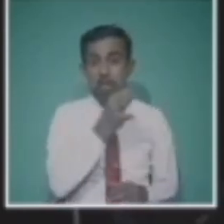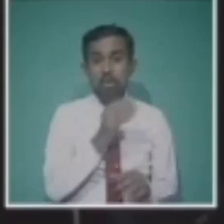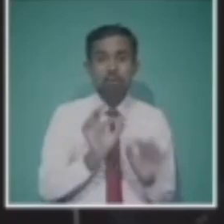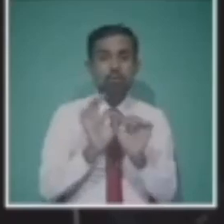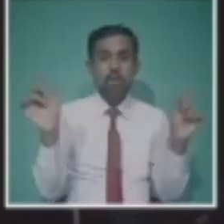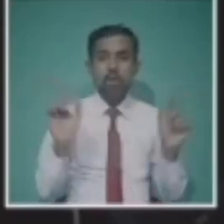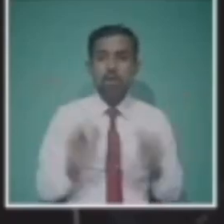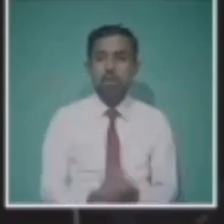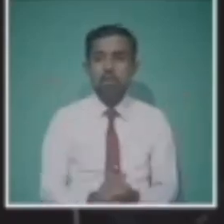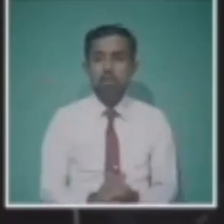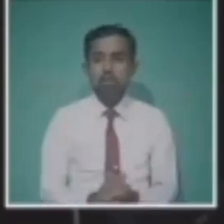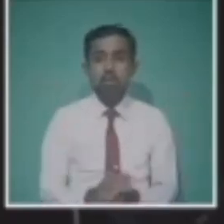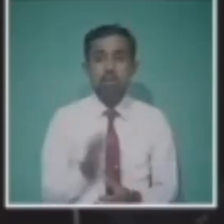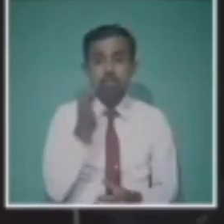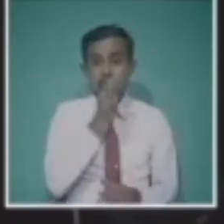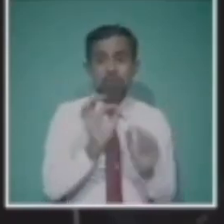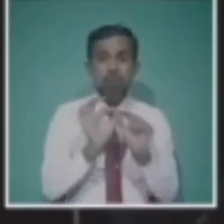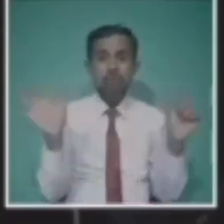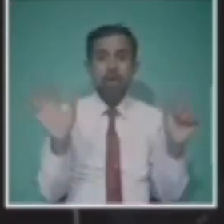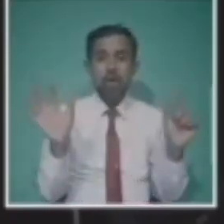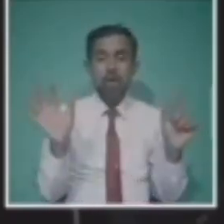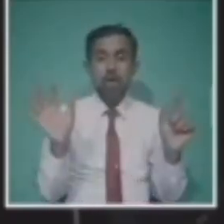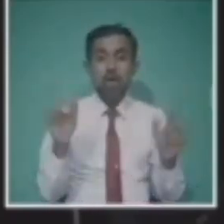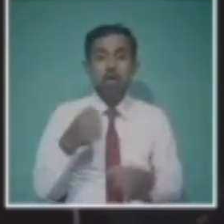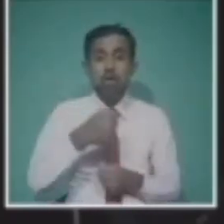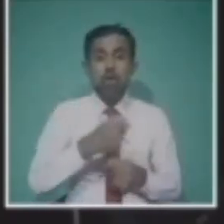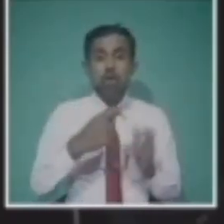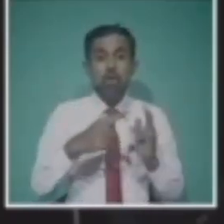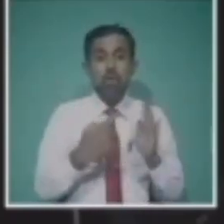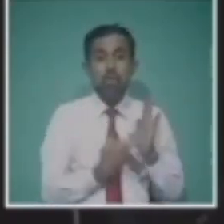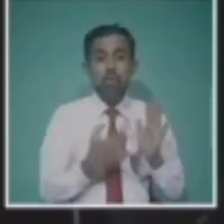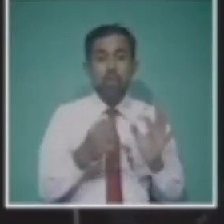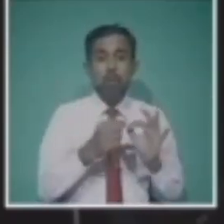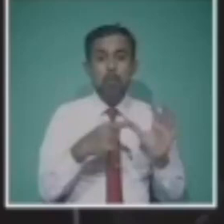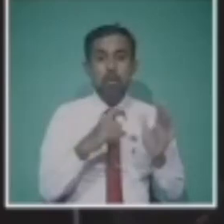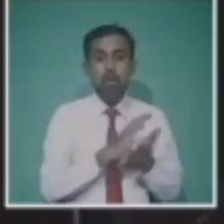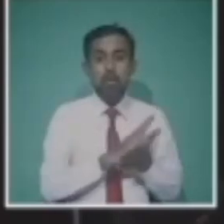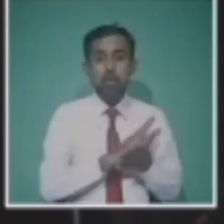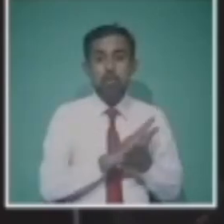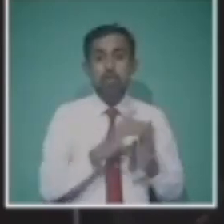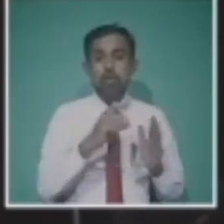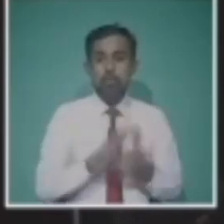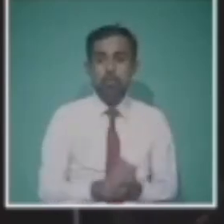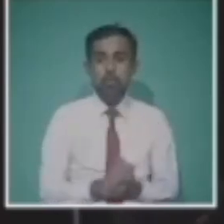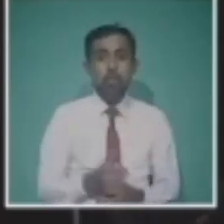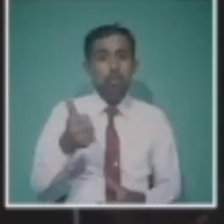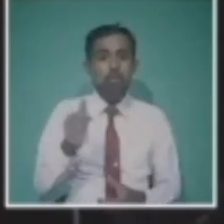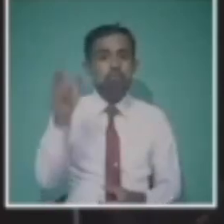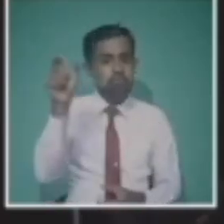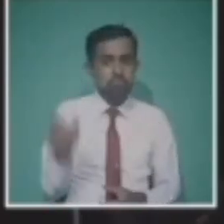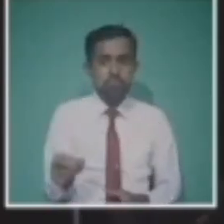තියෙනවාද? එතුමිය ට්වීට් එක දාලා තියෙන්නේ ගොර්බචෝව් ගැන. ගොර්බචෝව් හොඳ